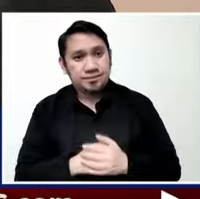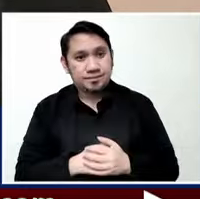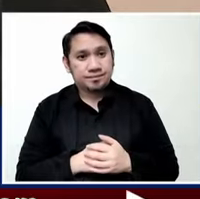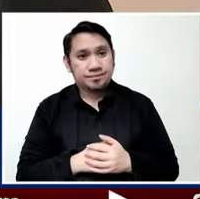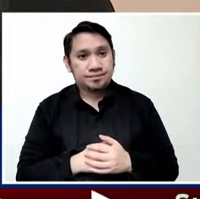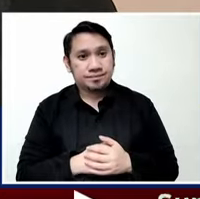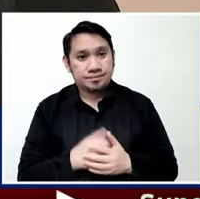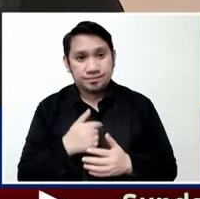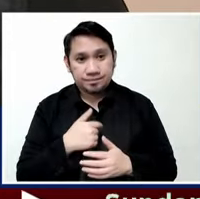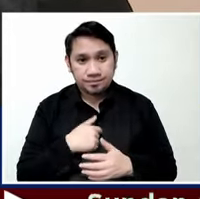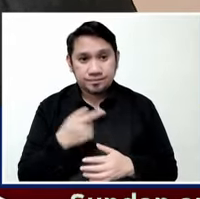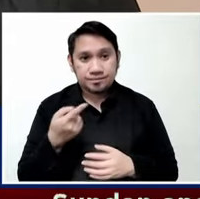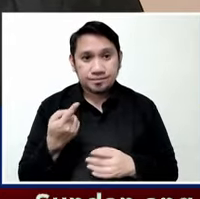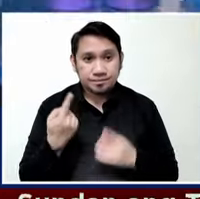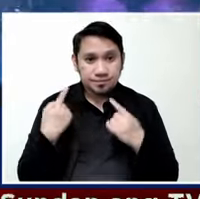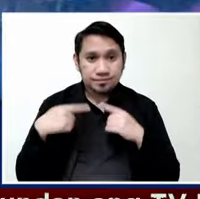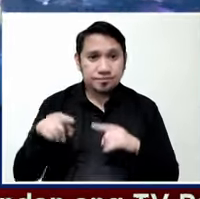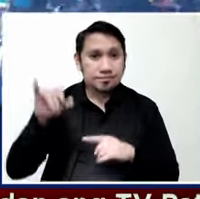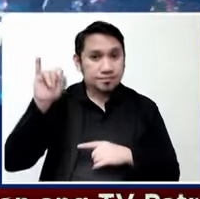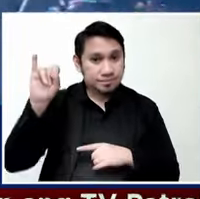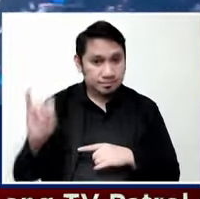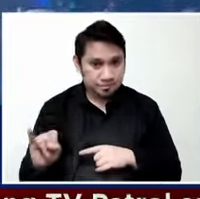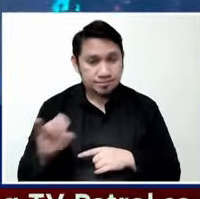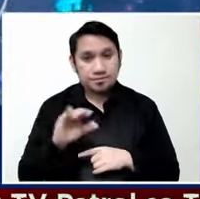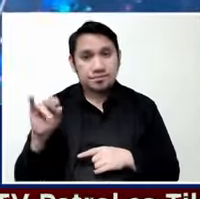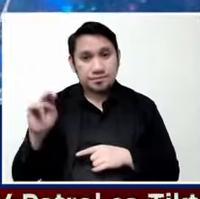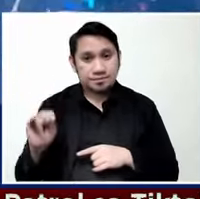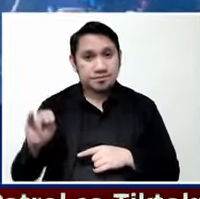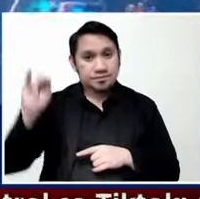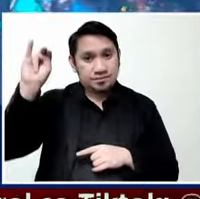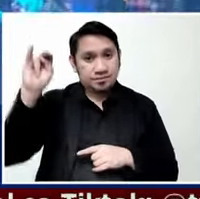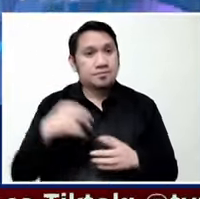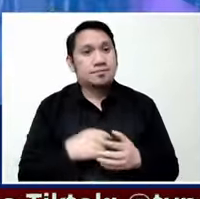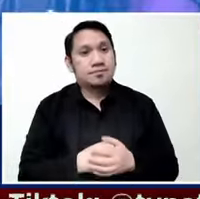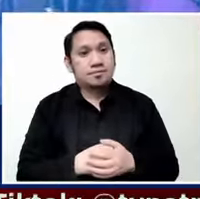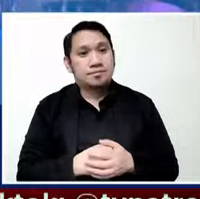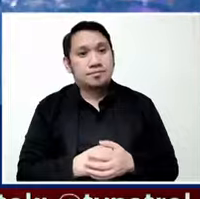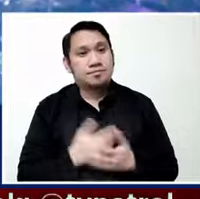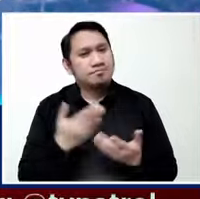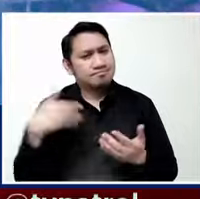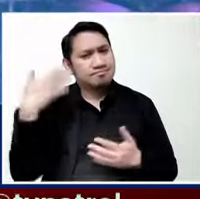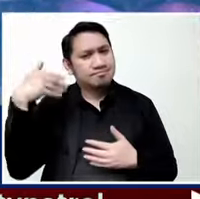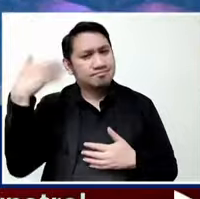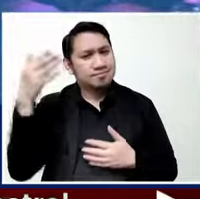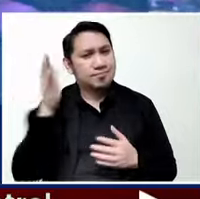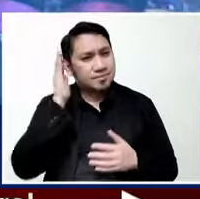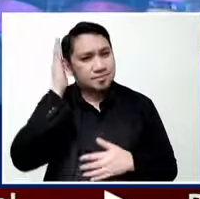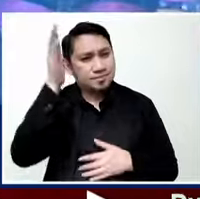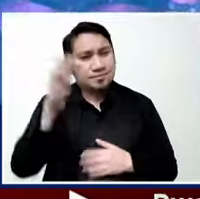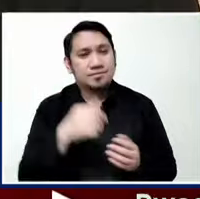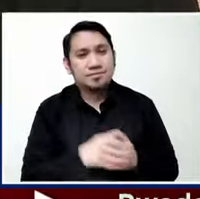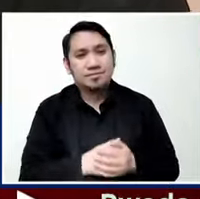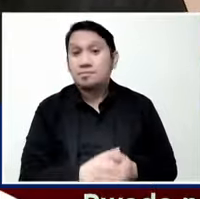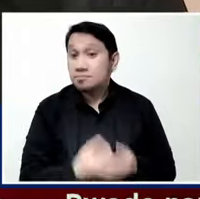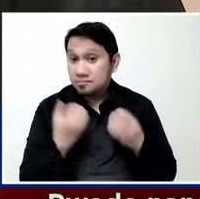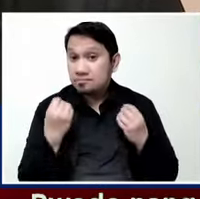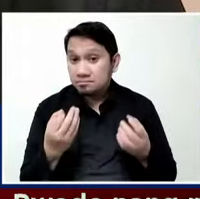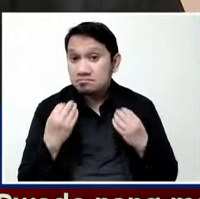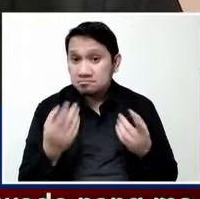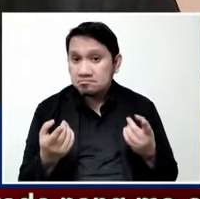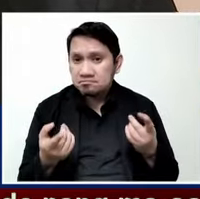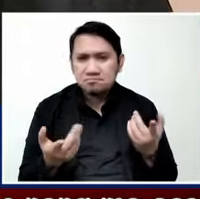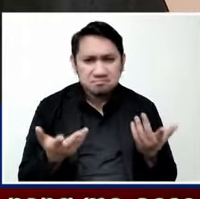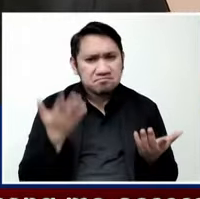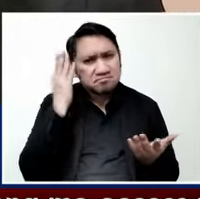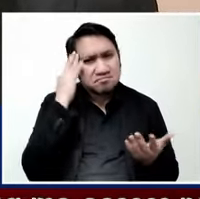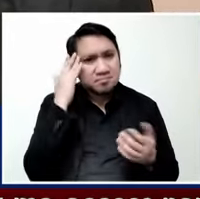going to Ilocos Sur, in Ilocos Norte rather, very soon. Brand new album. So a lot of things. Oh. It's busy pero